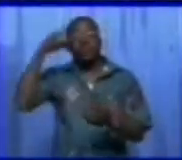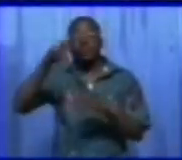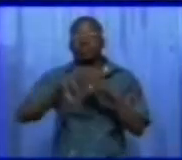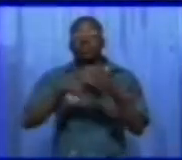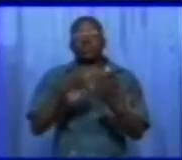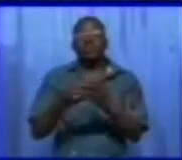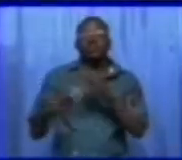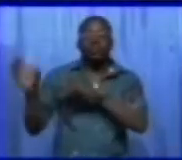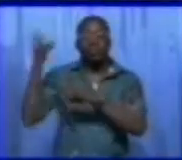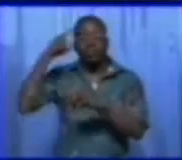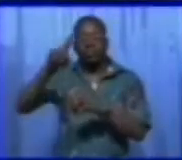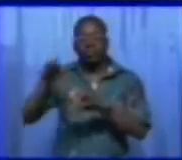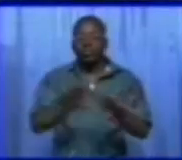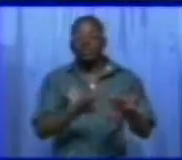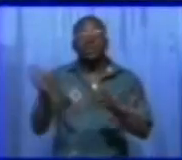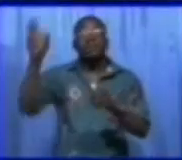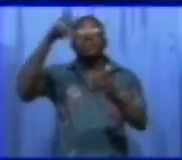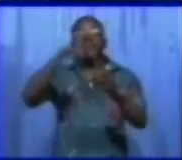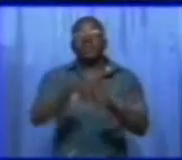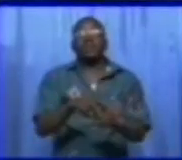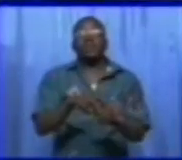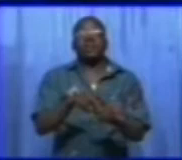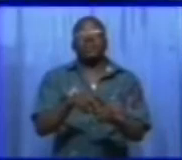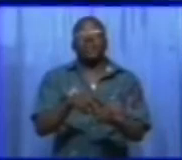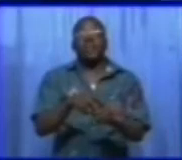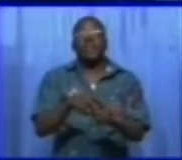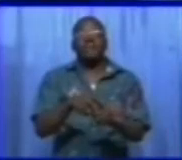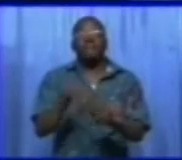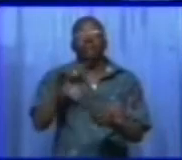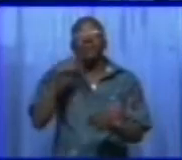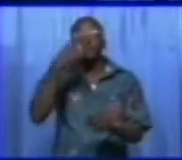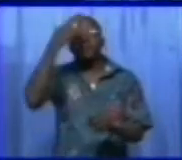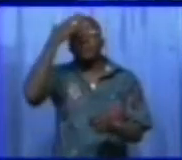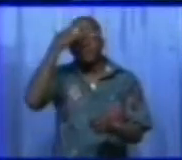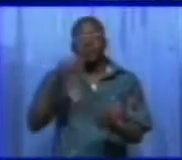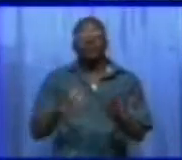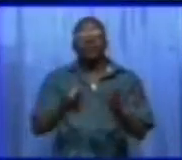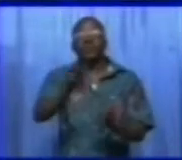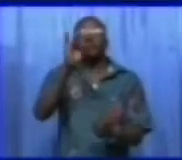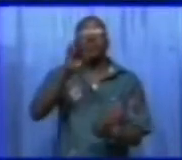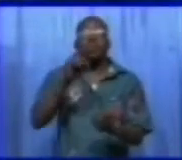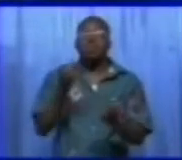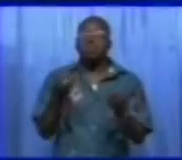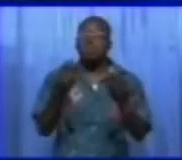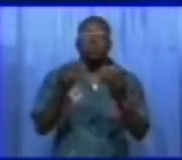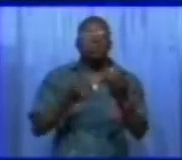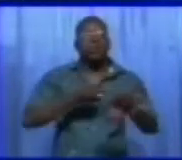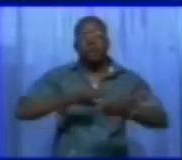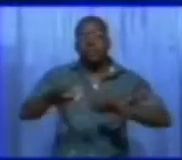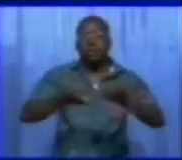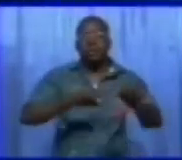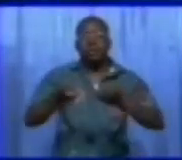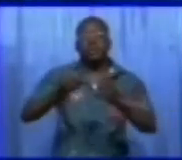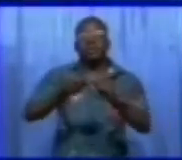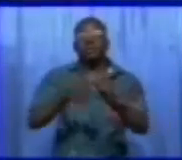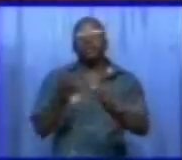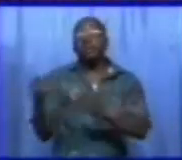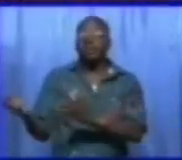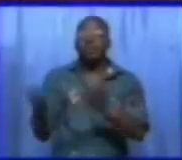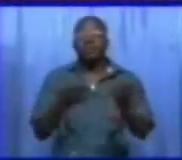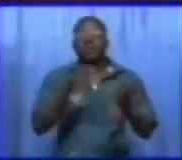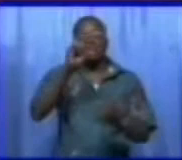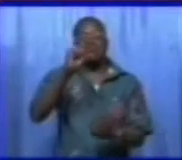de l'initiative par ses participants. Ce qui est bien, c'est qu'on se retrouve à plusieurs à échanger. Chacun apporte un